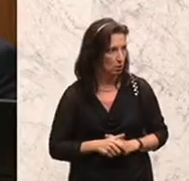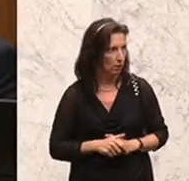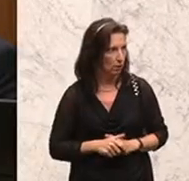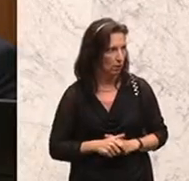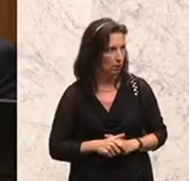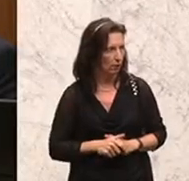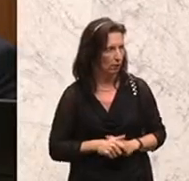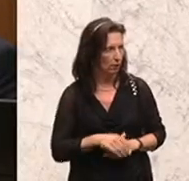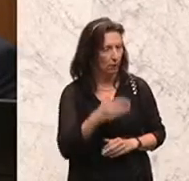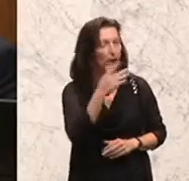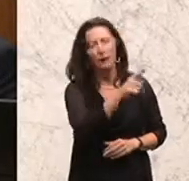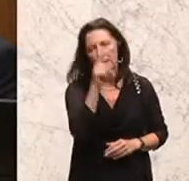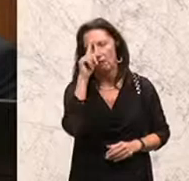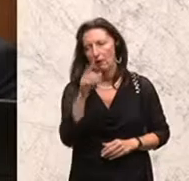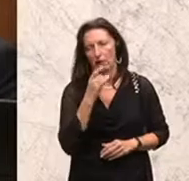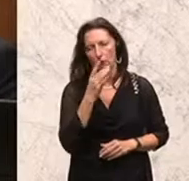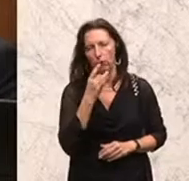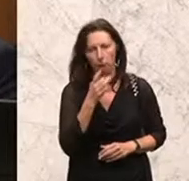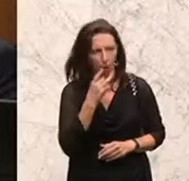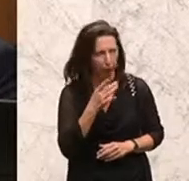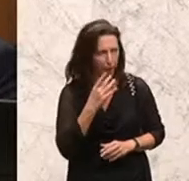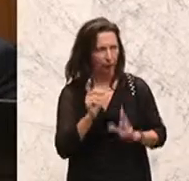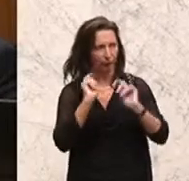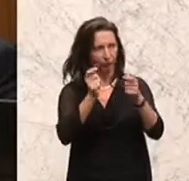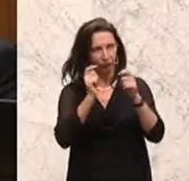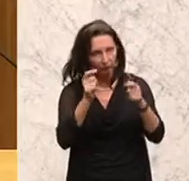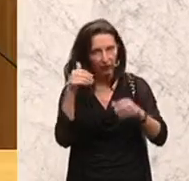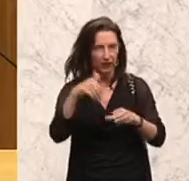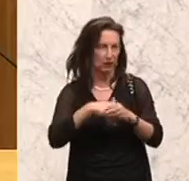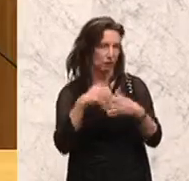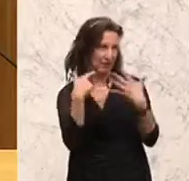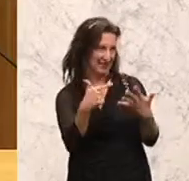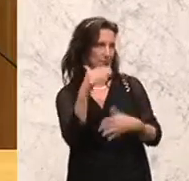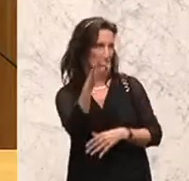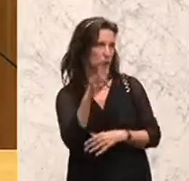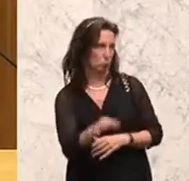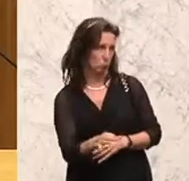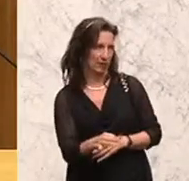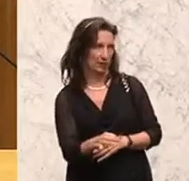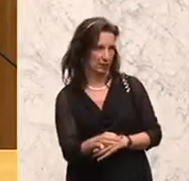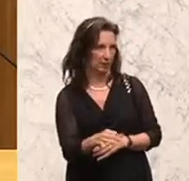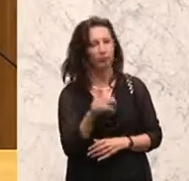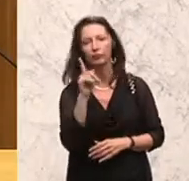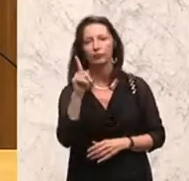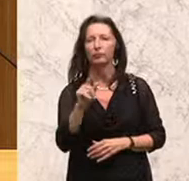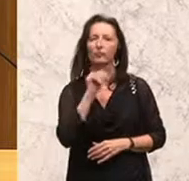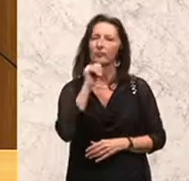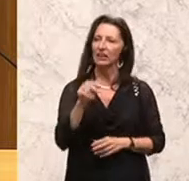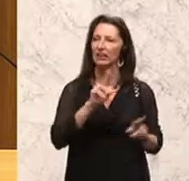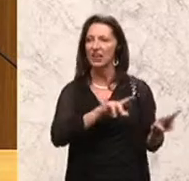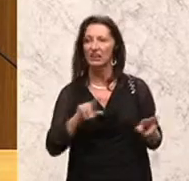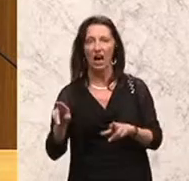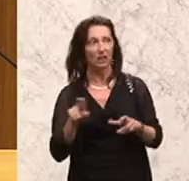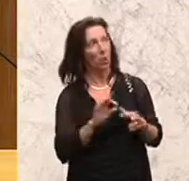Aber Sie wissen ganz genau, dass 70% dieser Anträge einmal nicht komischerweise unsere unabhängigen Gerichte. Wollen Sie